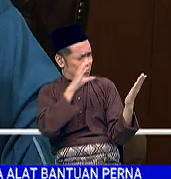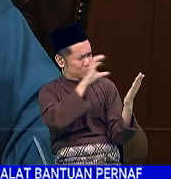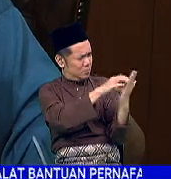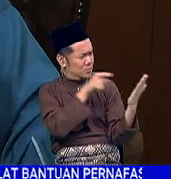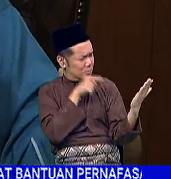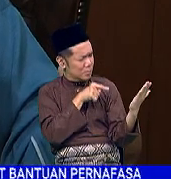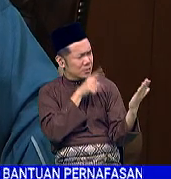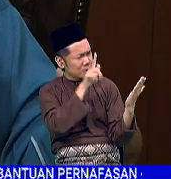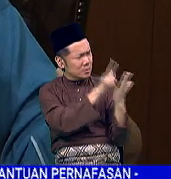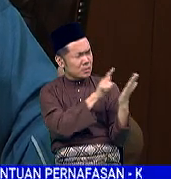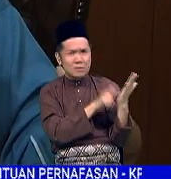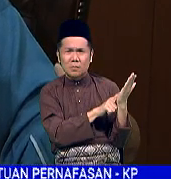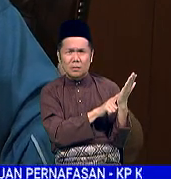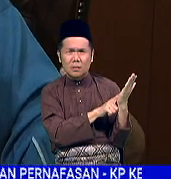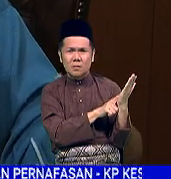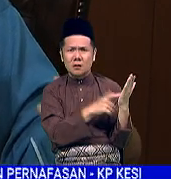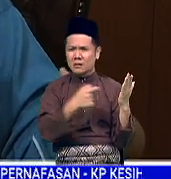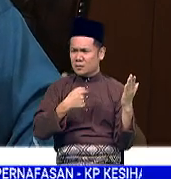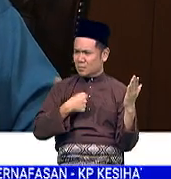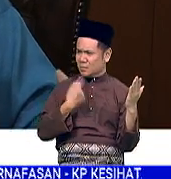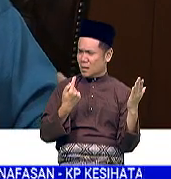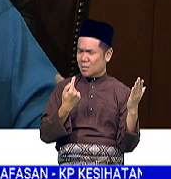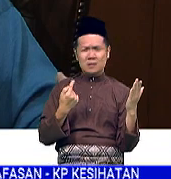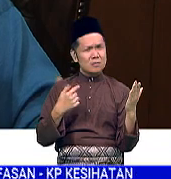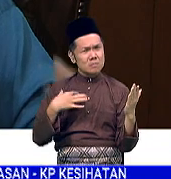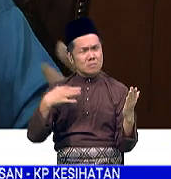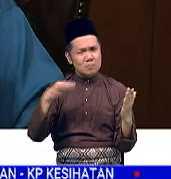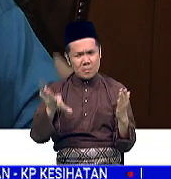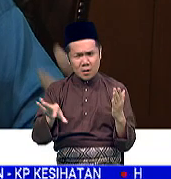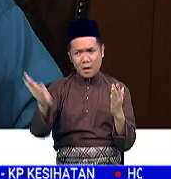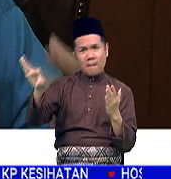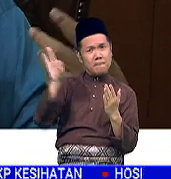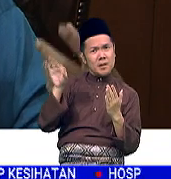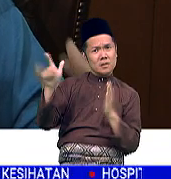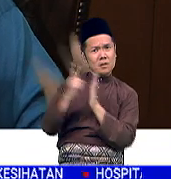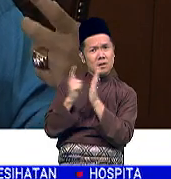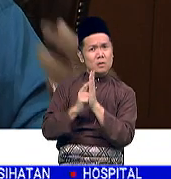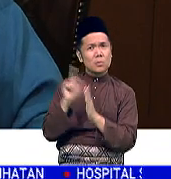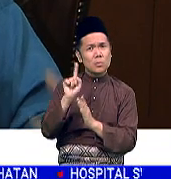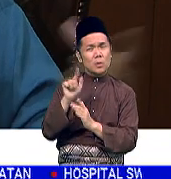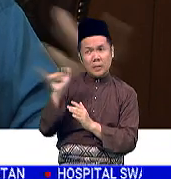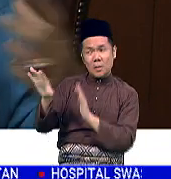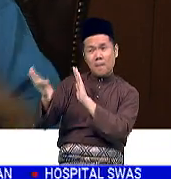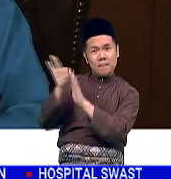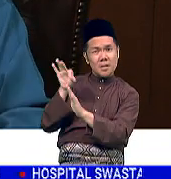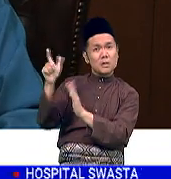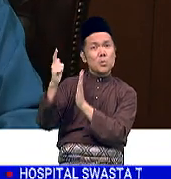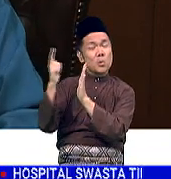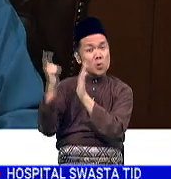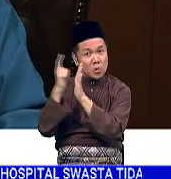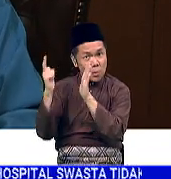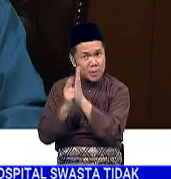Dan saya bagi tahu bukan satu peguam yang saya lantik tau. Peguam-peguam yang terlibat dengan sukan pun kita lantik. Campur sekarang.